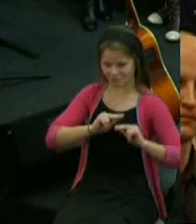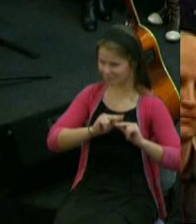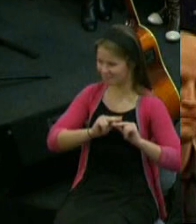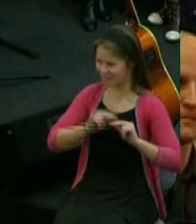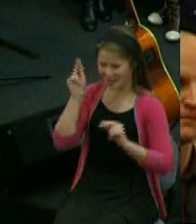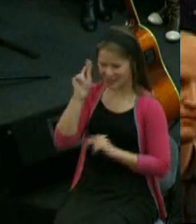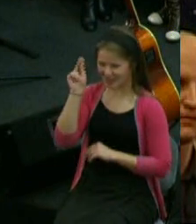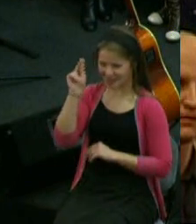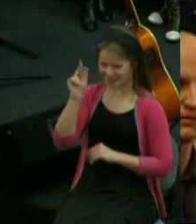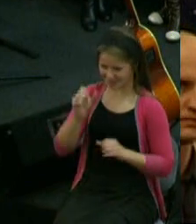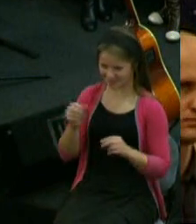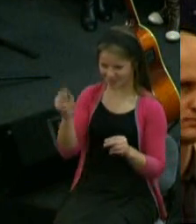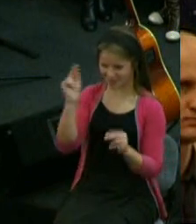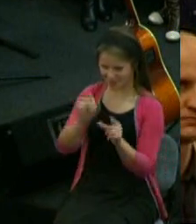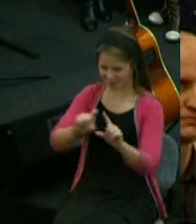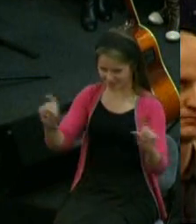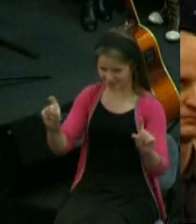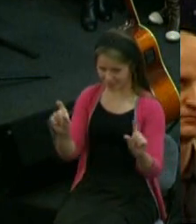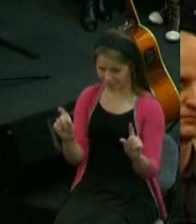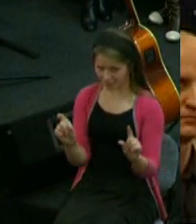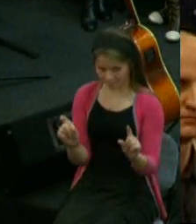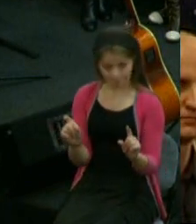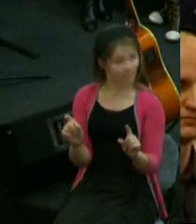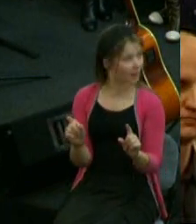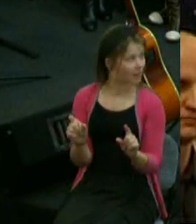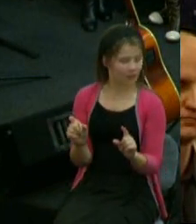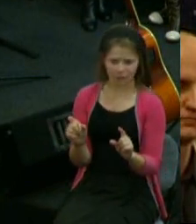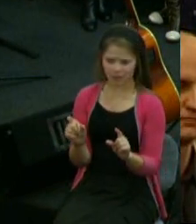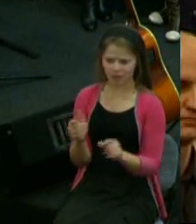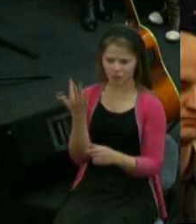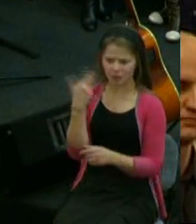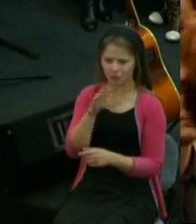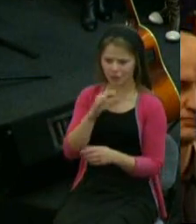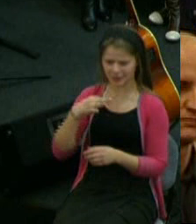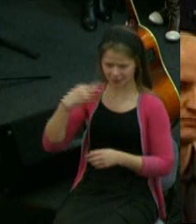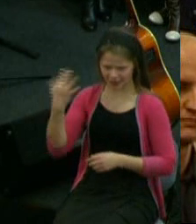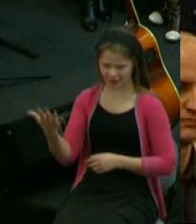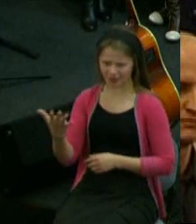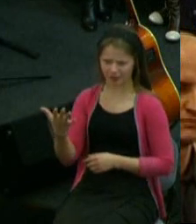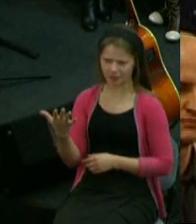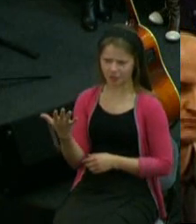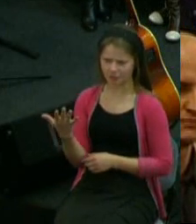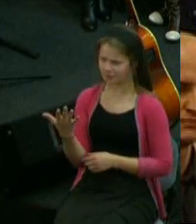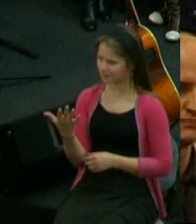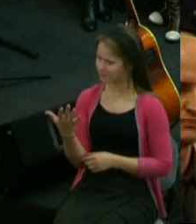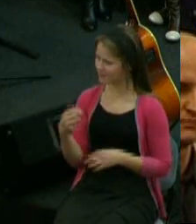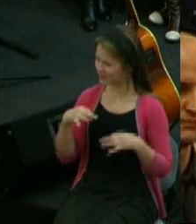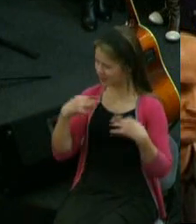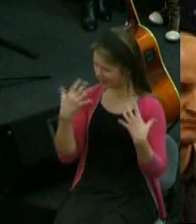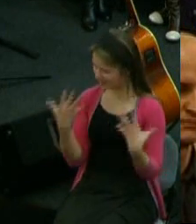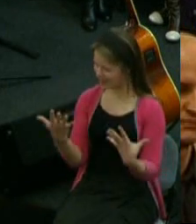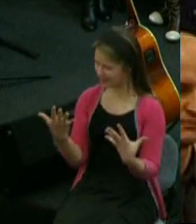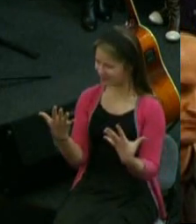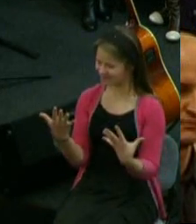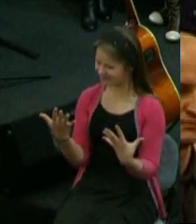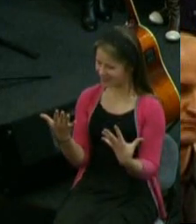селі дуже було мало віруючих, то коли приходили великі свята, там були побажання.